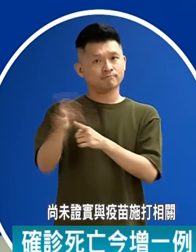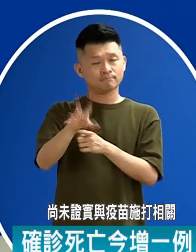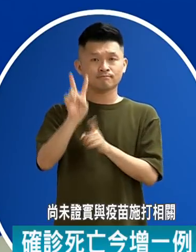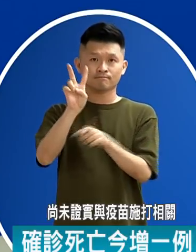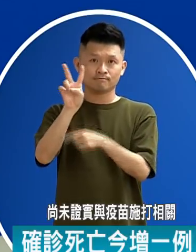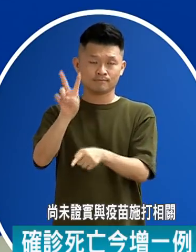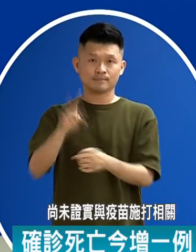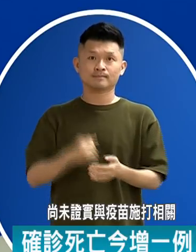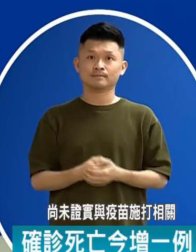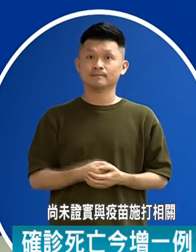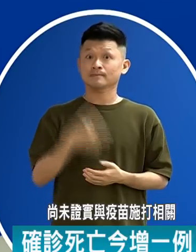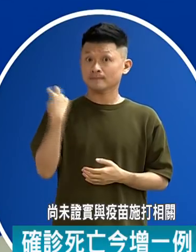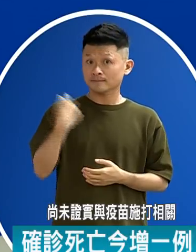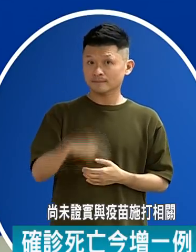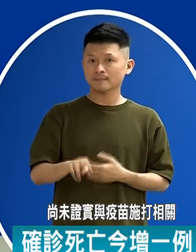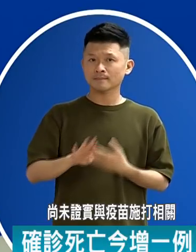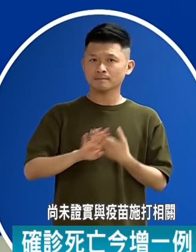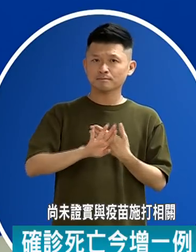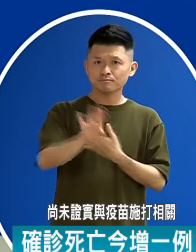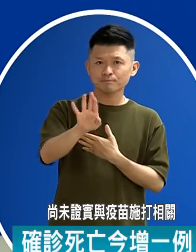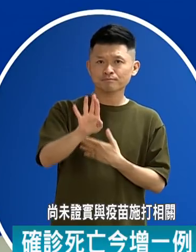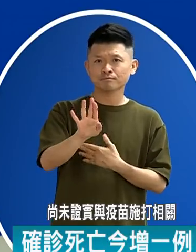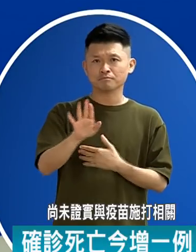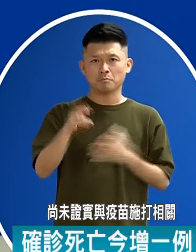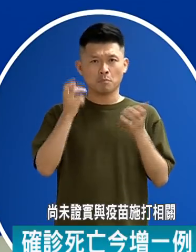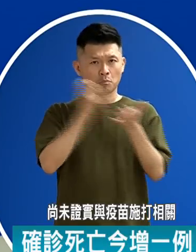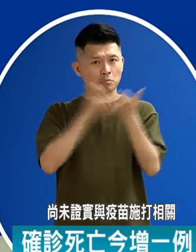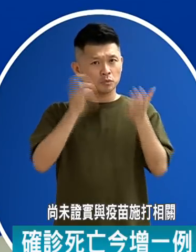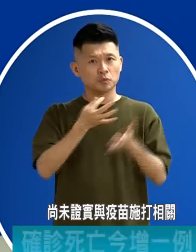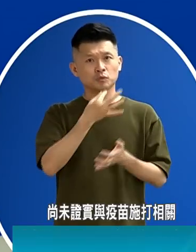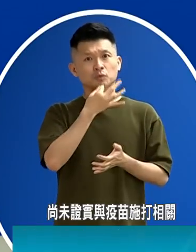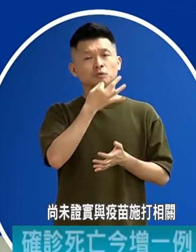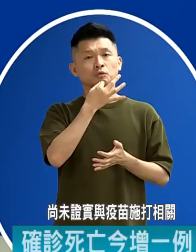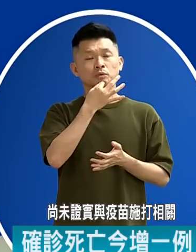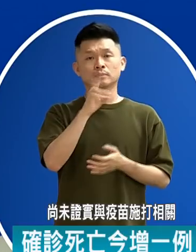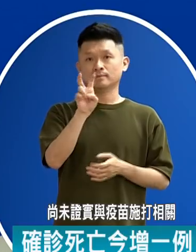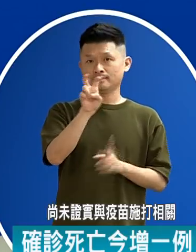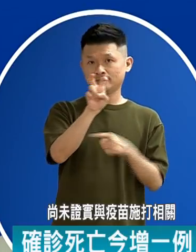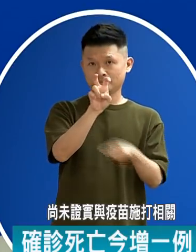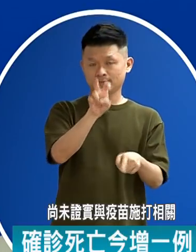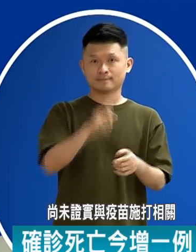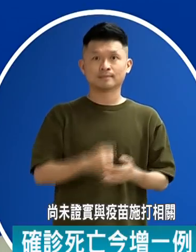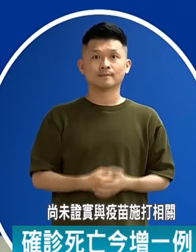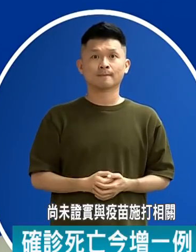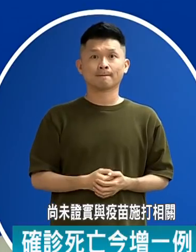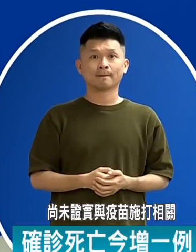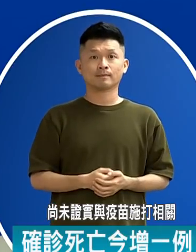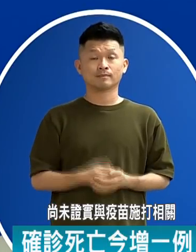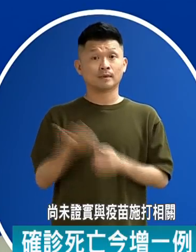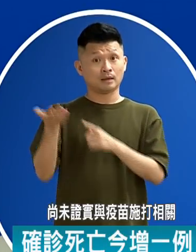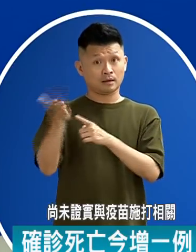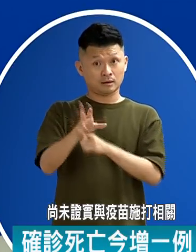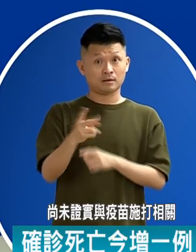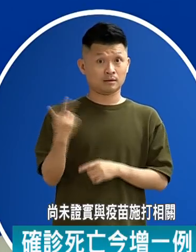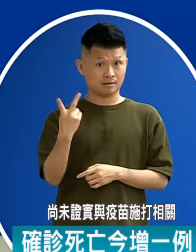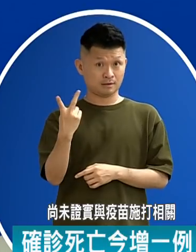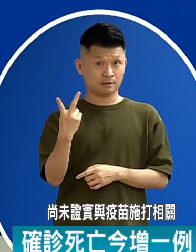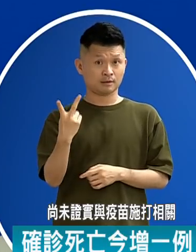亡2件，那另外还有其他疑似严重不良事件是20件哦。那这死亡的部